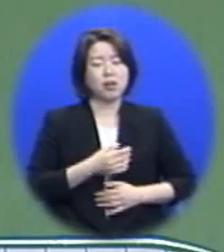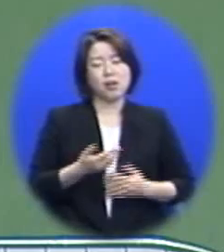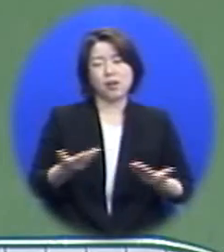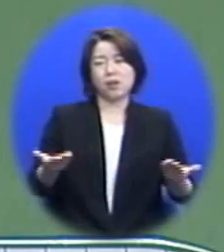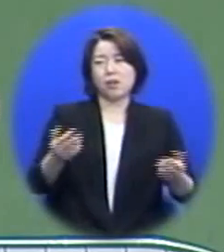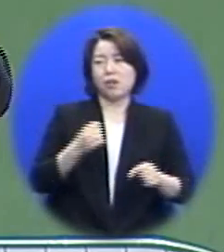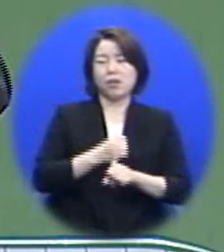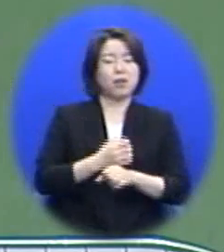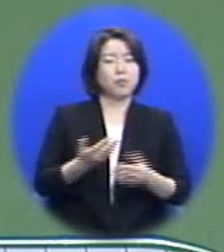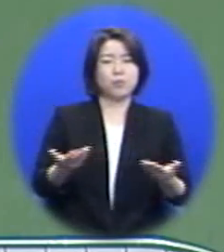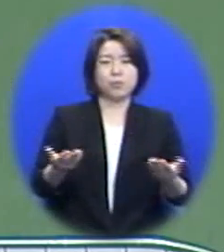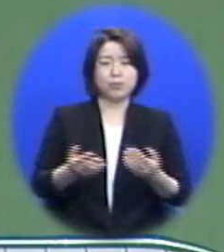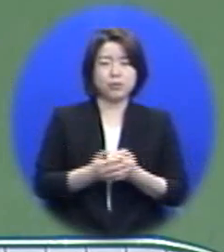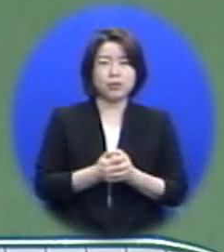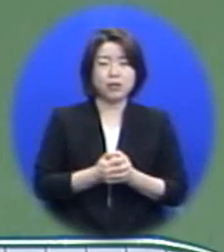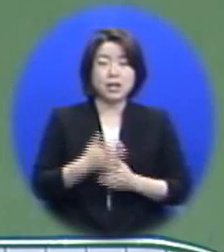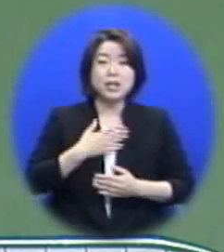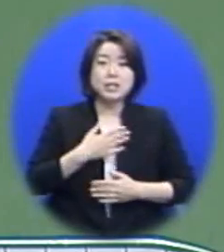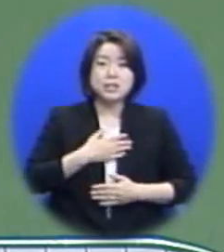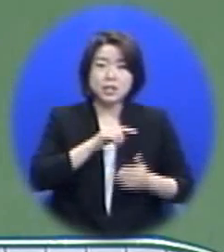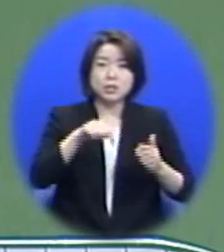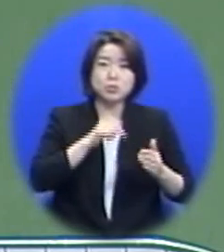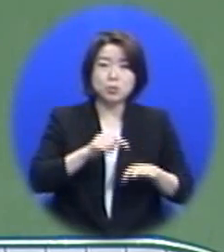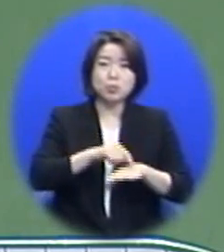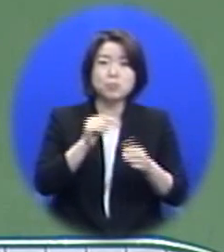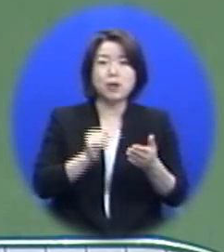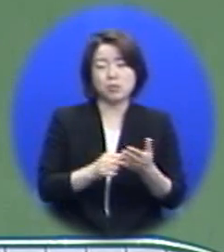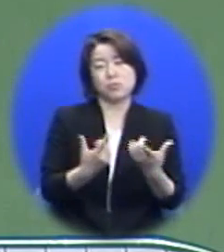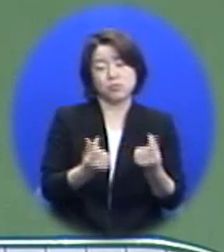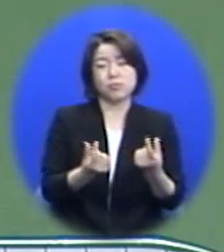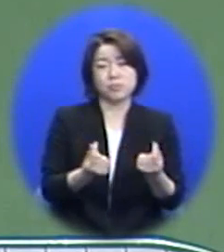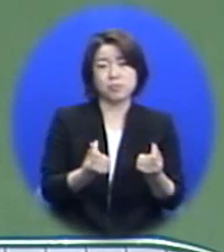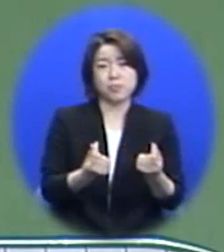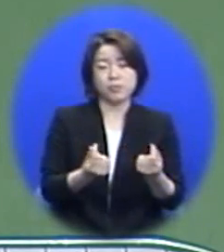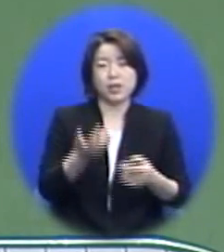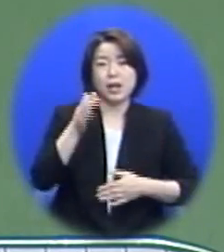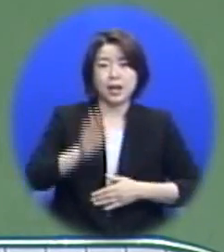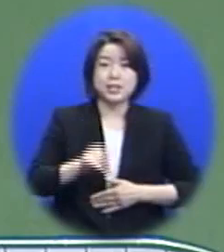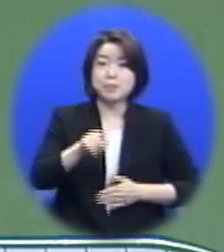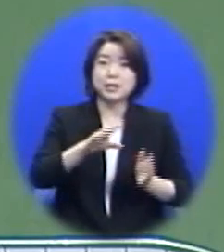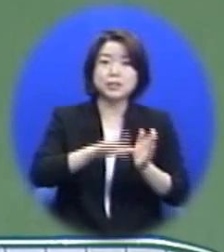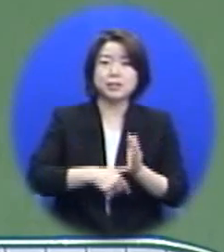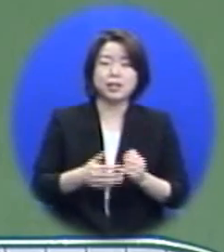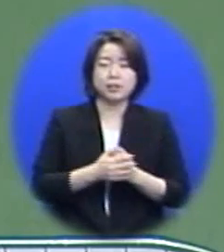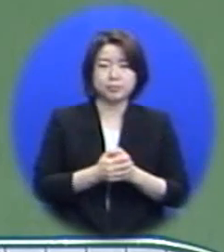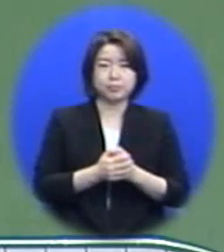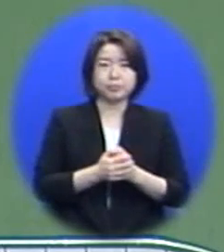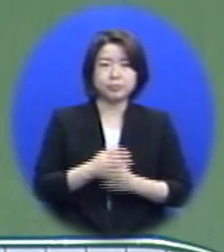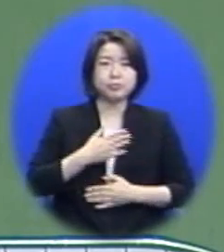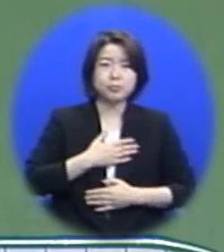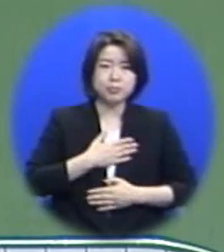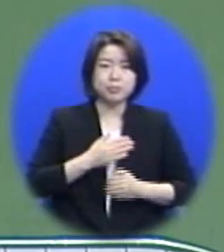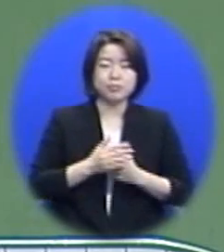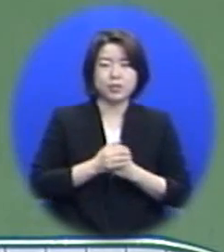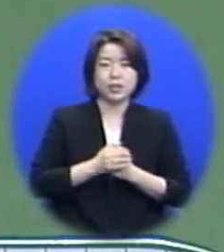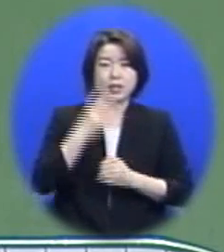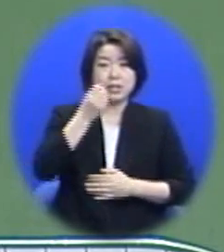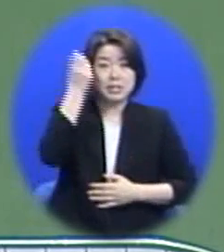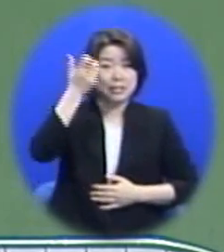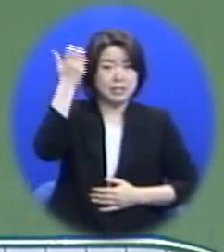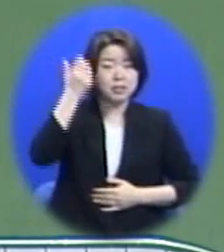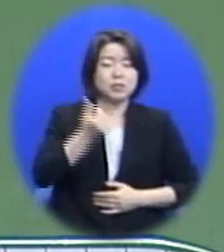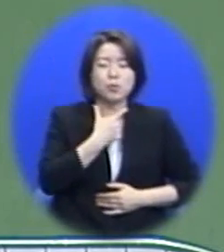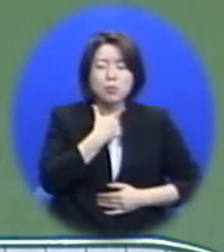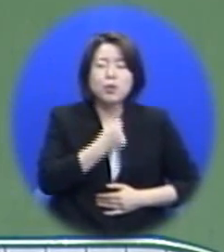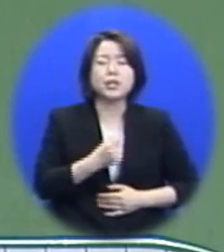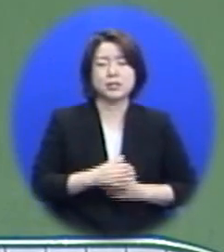없었습니다 실제로 제 속마음은 그랬으니까 그러나 그때 저는 성령님을